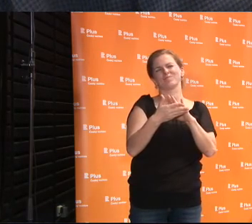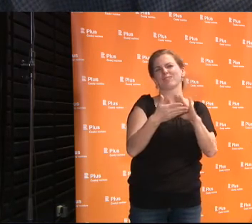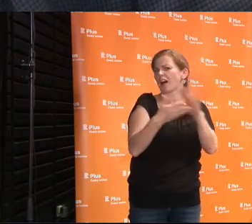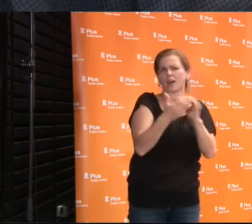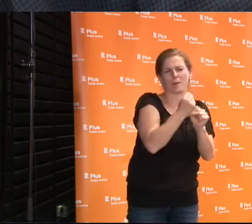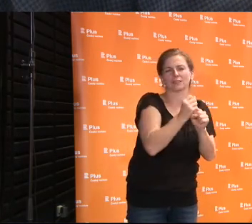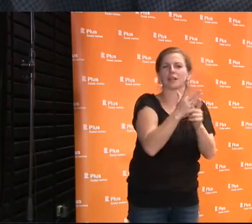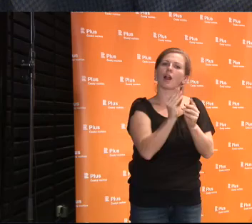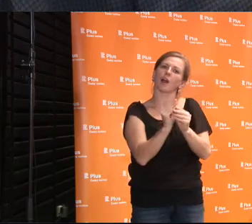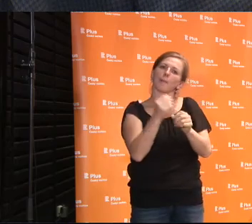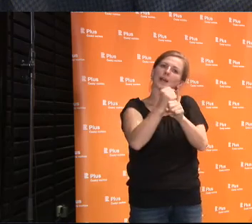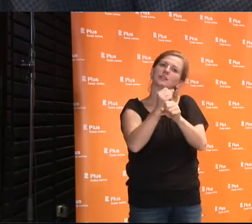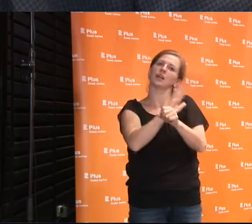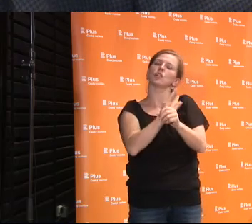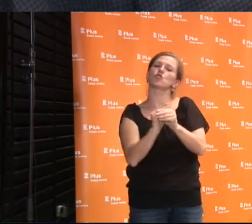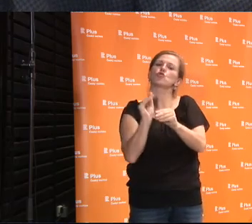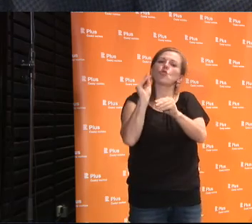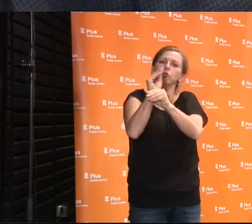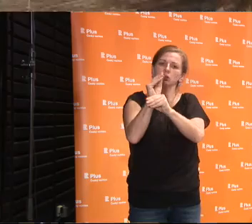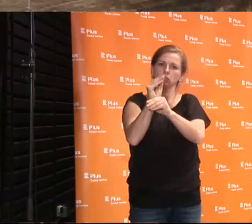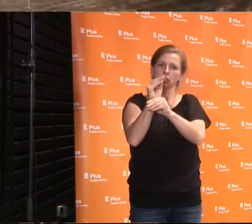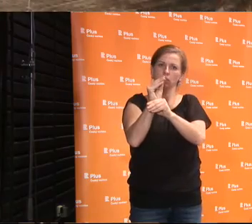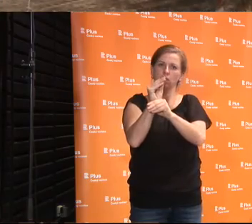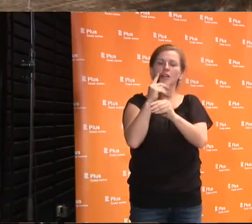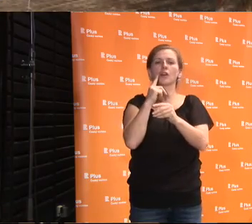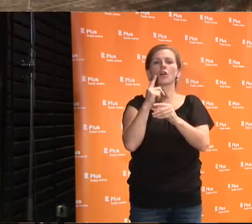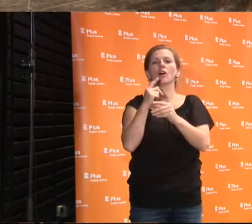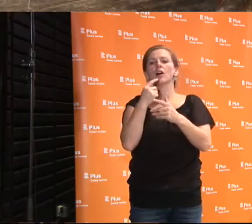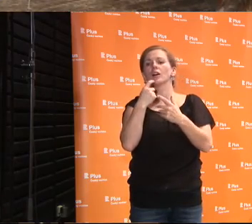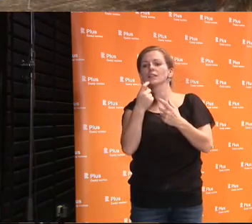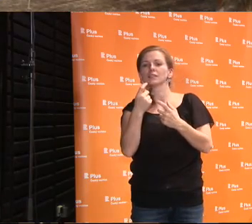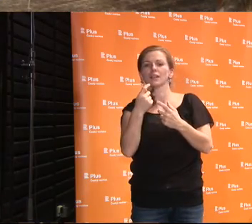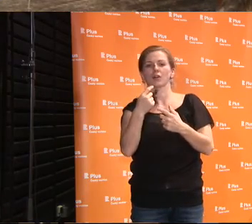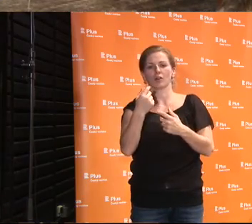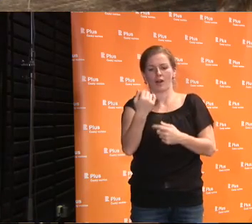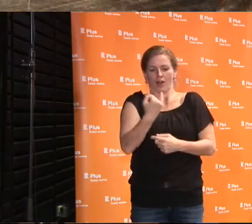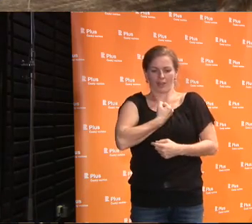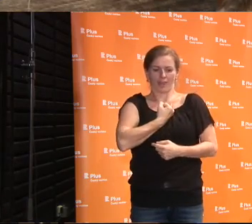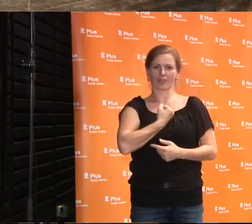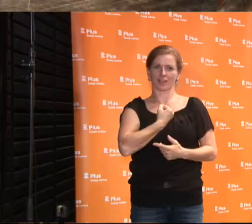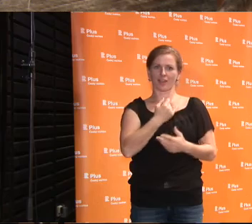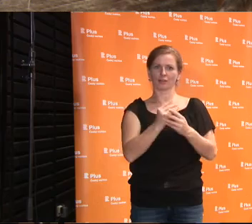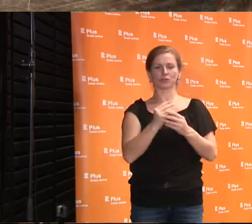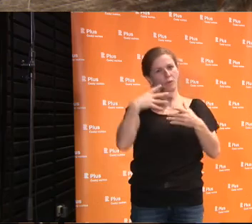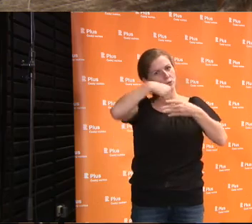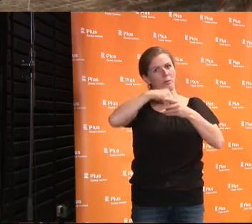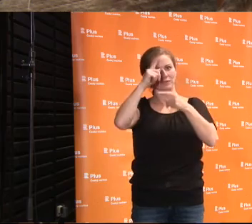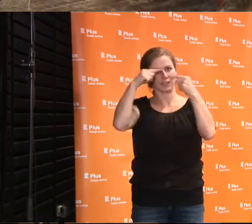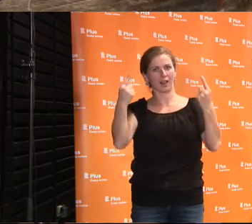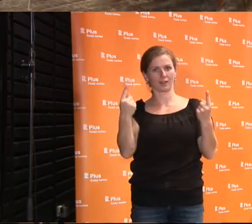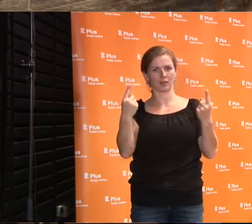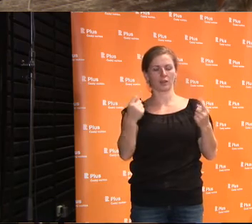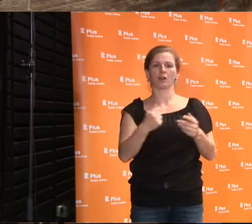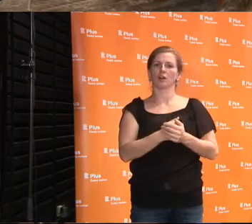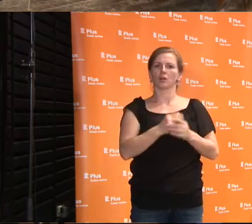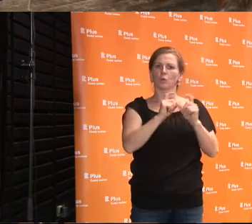práce jako nejenom jako společenského vztahu, ale jako něco, co definuje naši identitu, protože my máme antropologicky zakódováno, že